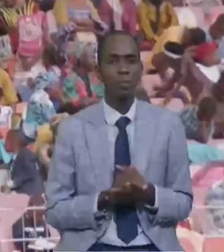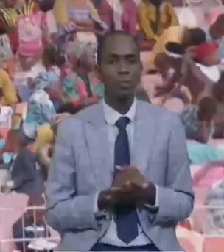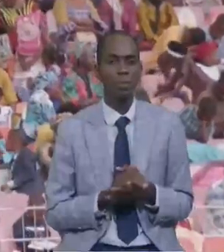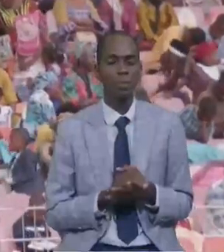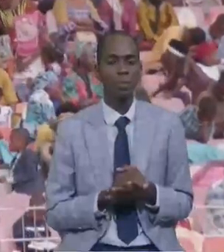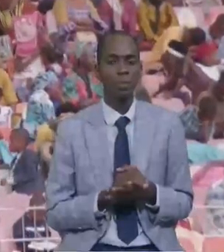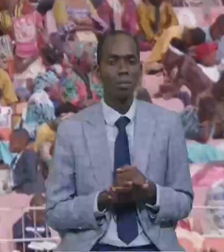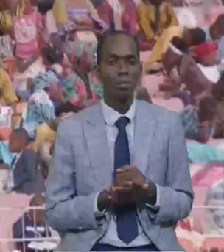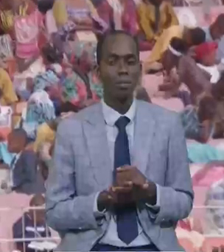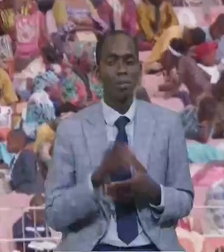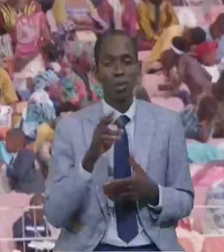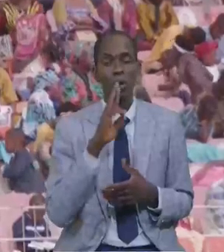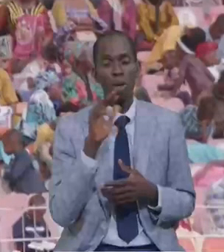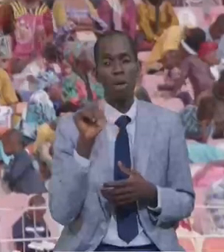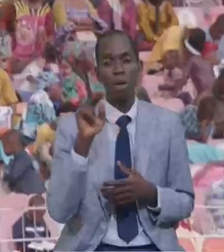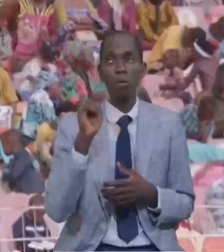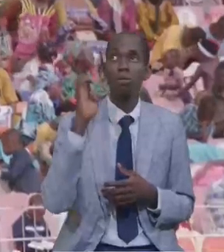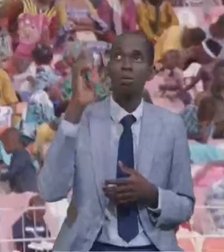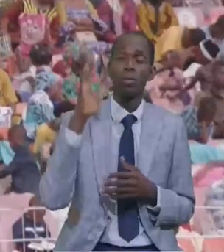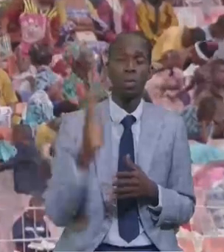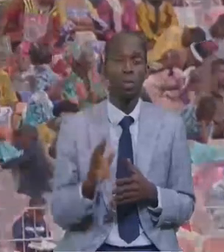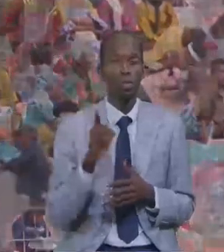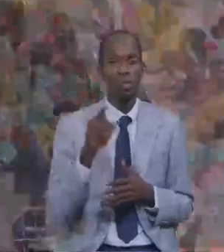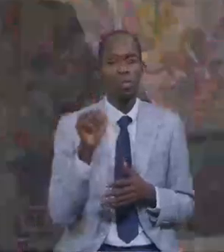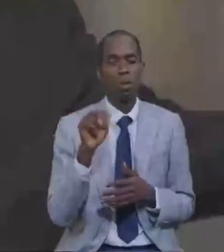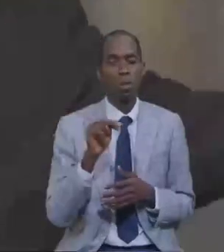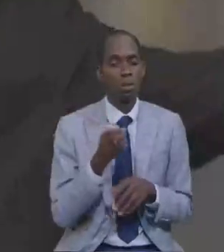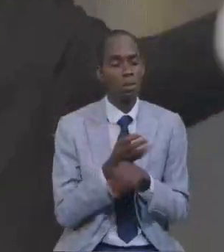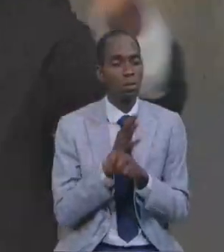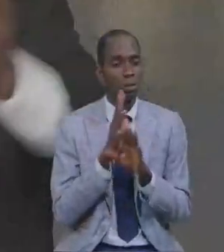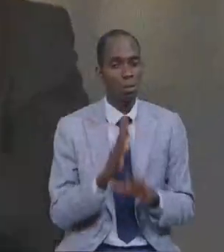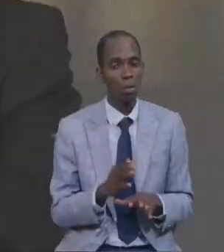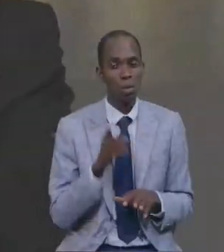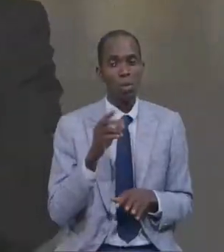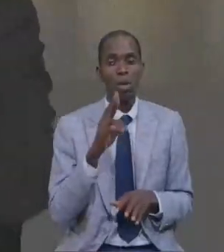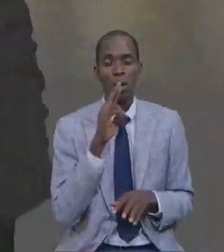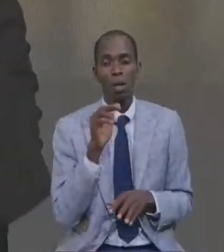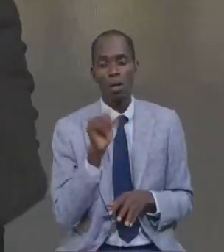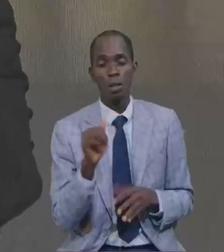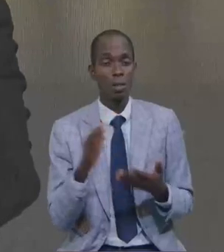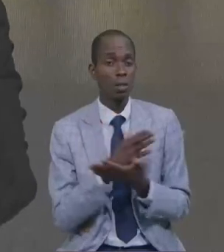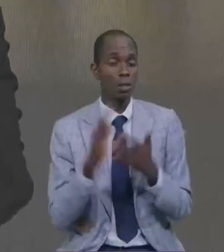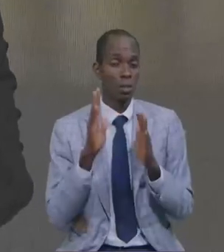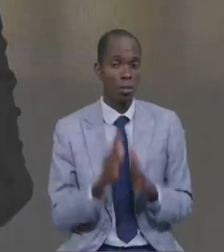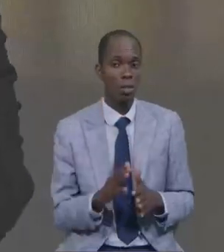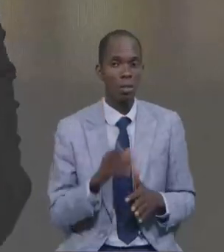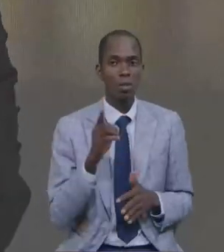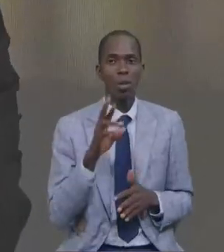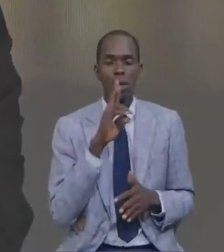des chantres, il y a des gens de la technique, il y a les surveillants. Nous coopérons tous